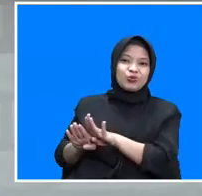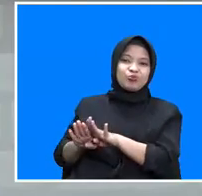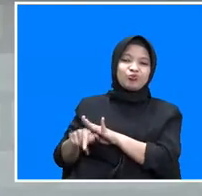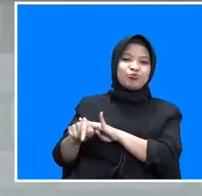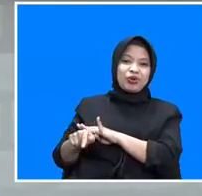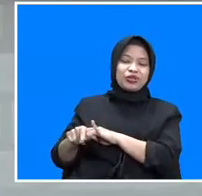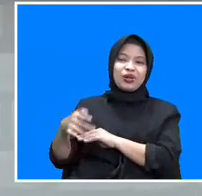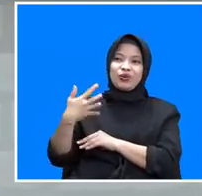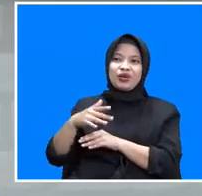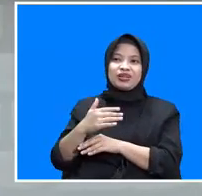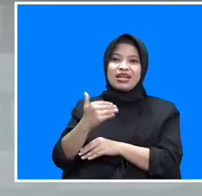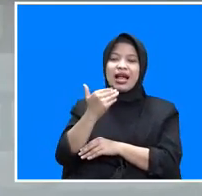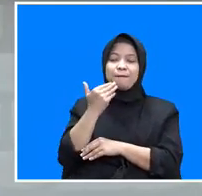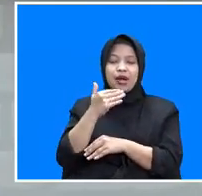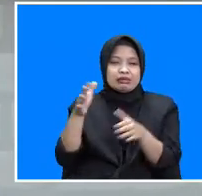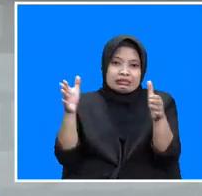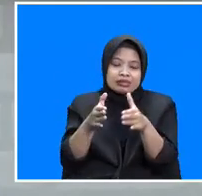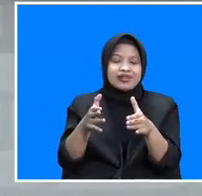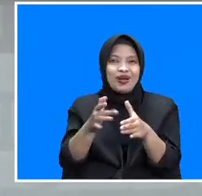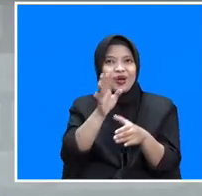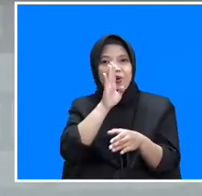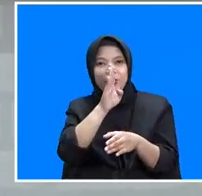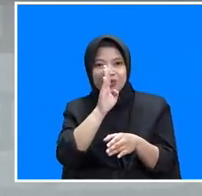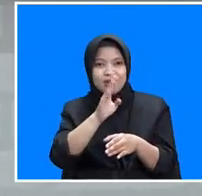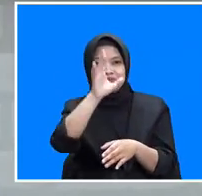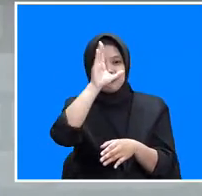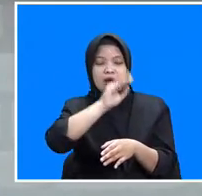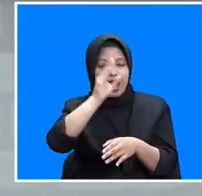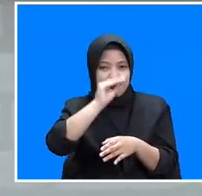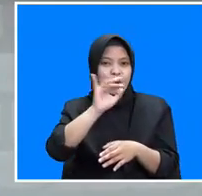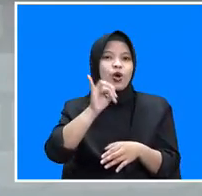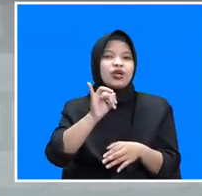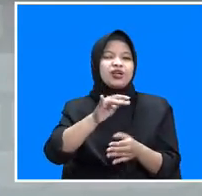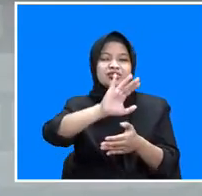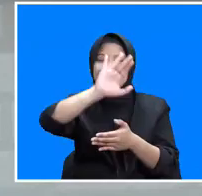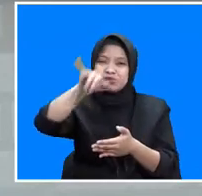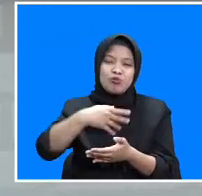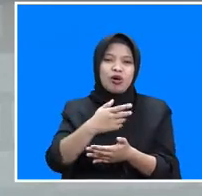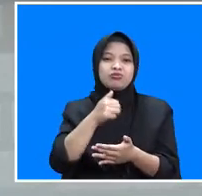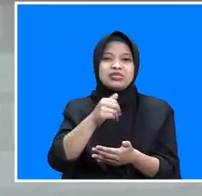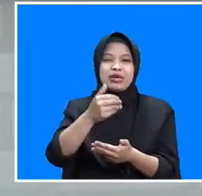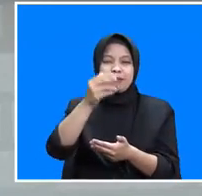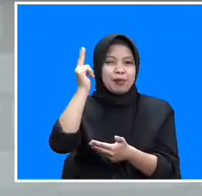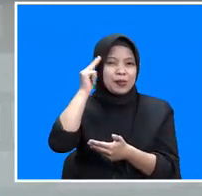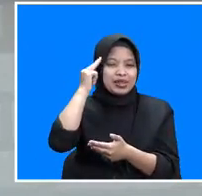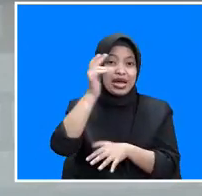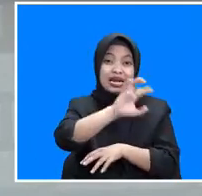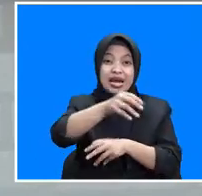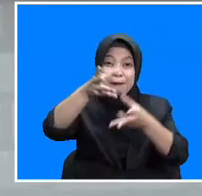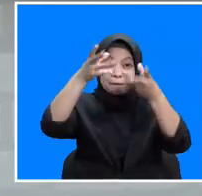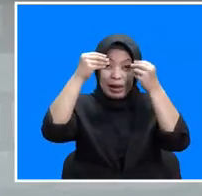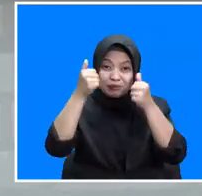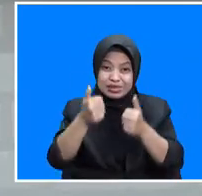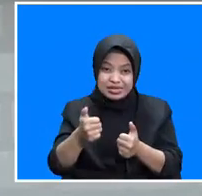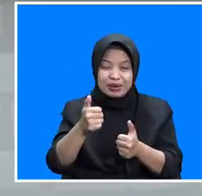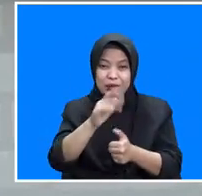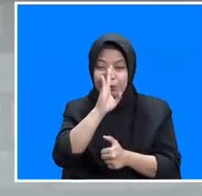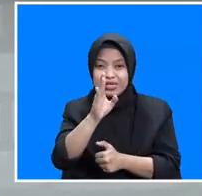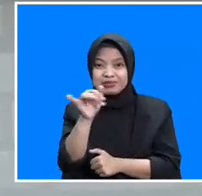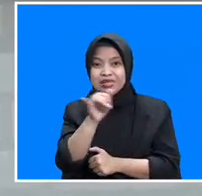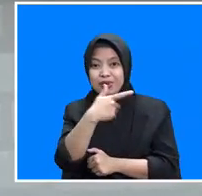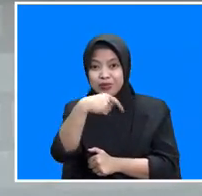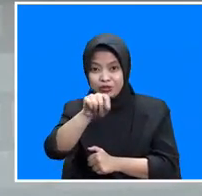luar biasa menurut saya. Simple tapi menunjukkan komitmen, dan mudah-mudahan kita dan semua di pemerintah daerah juga bisa untuk berprinsip yang